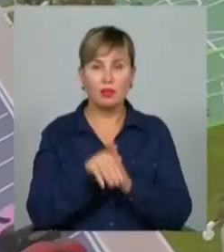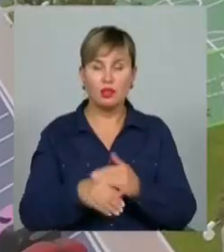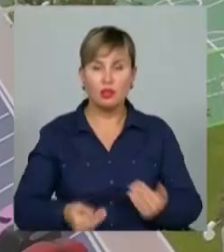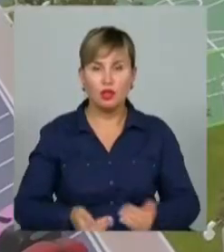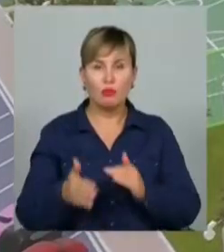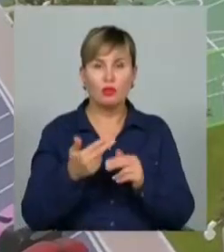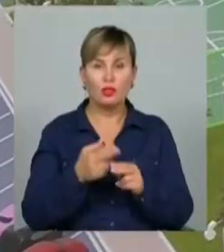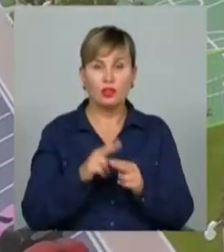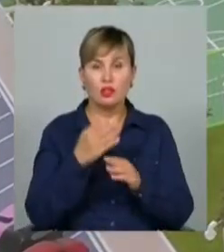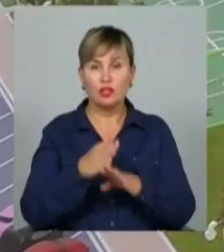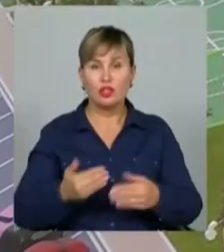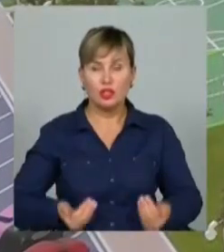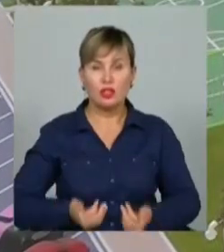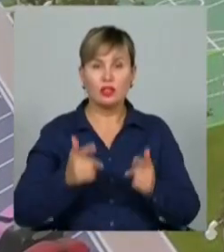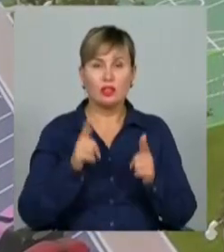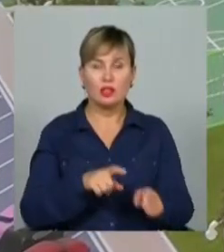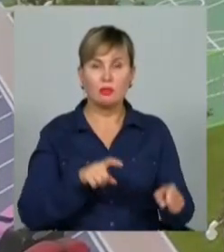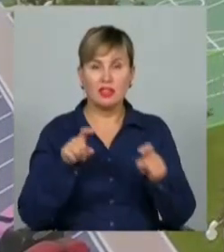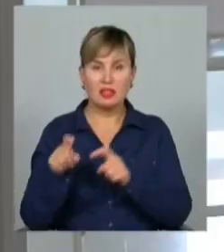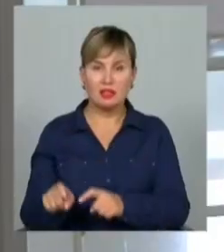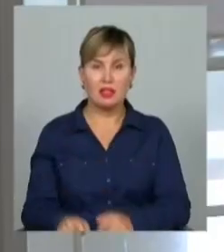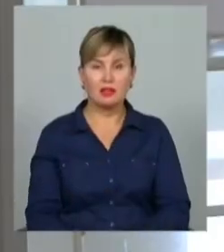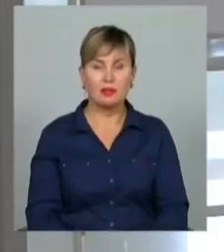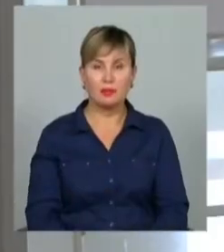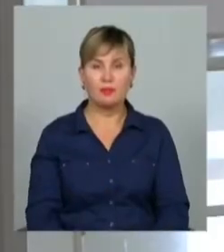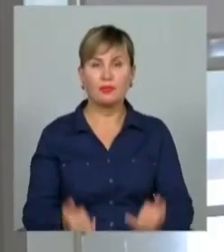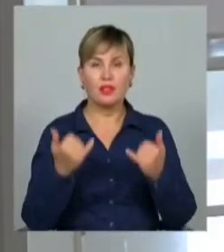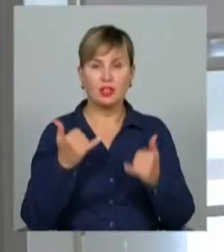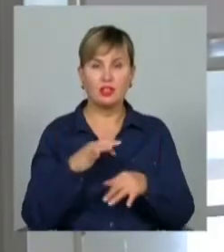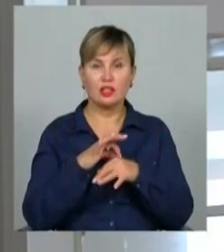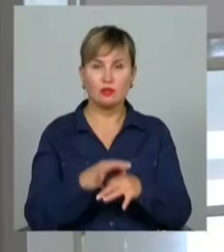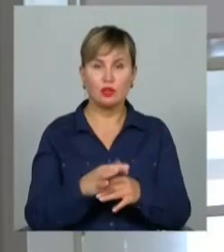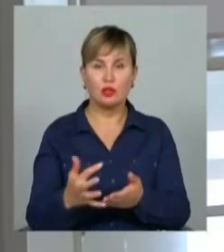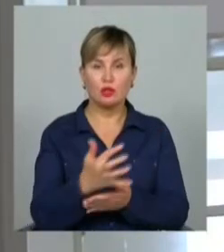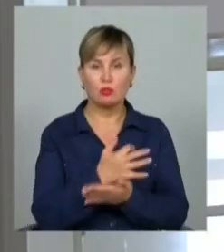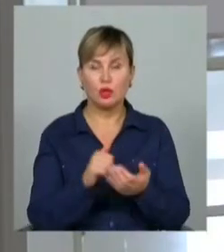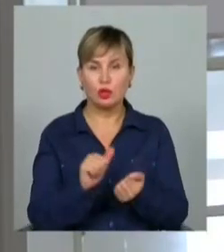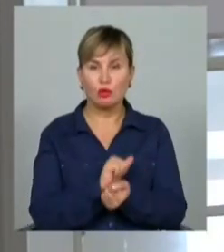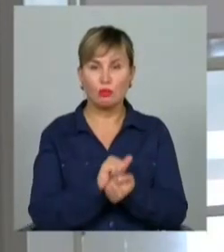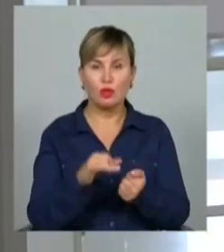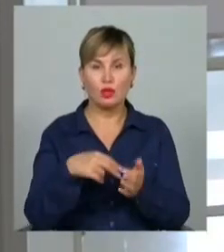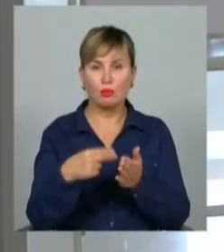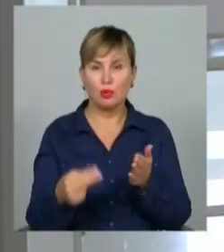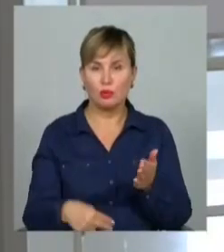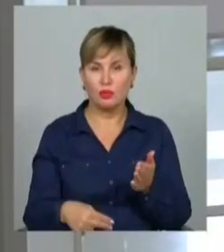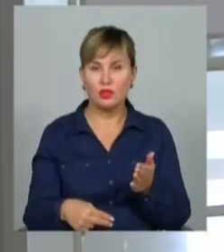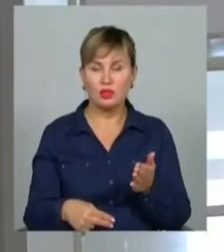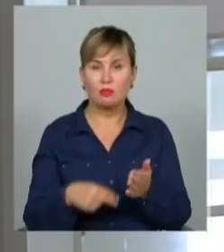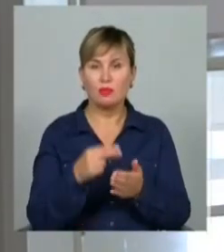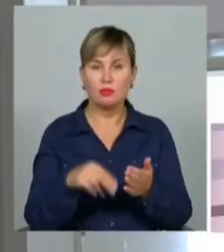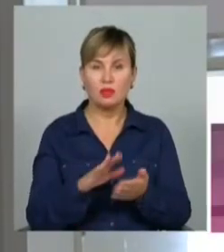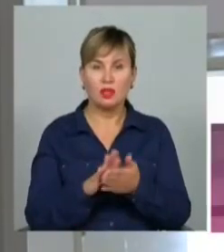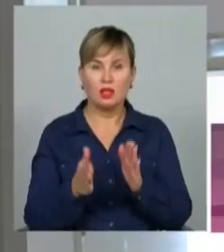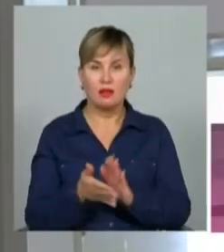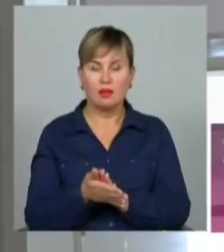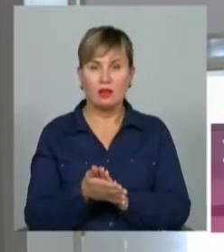после чего часть жителей согласились на переселение. Сейчас идет сбор документов и подпись, и подписание